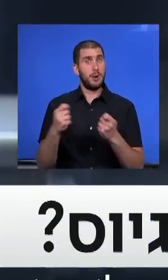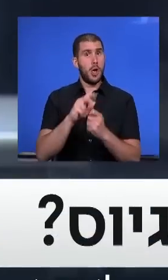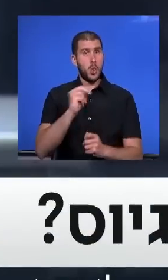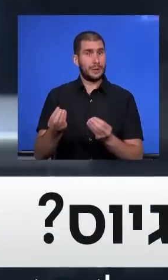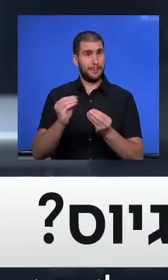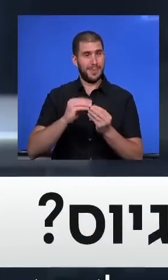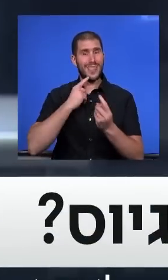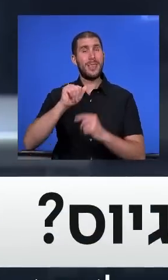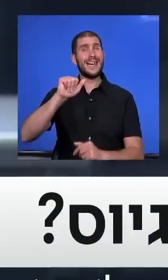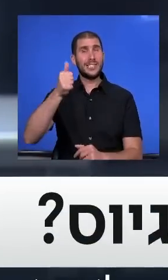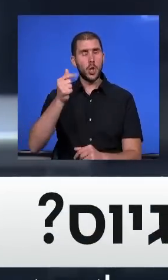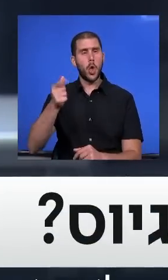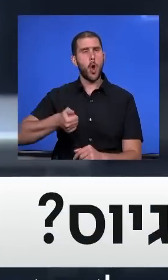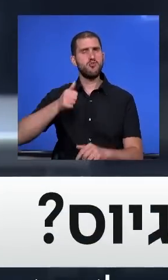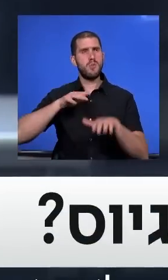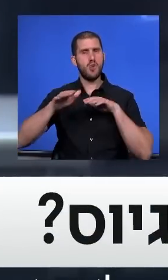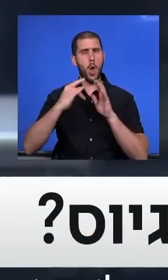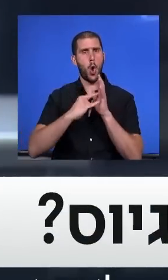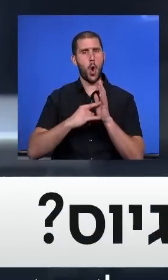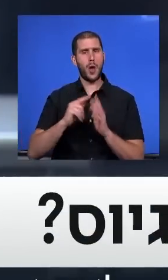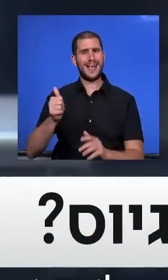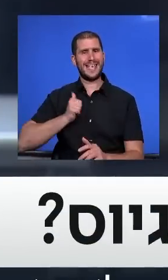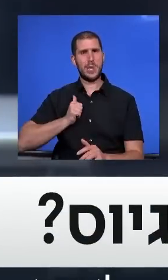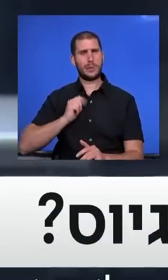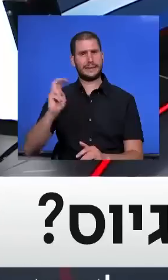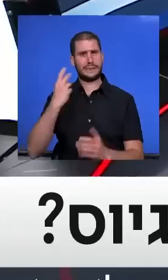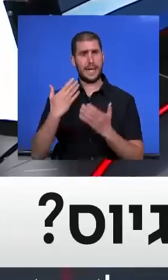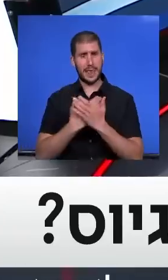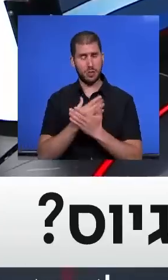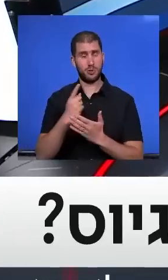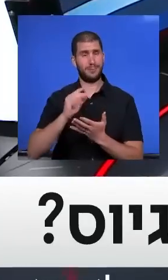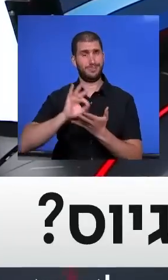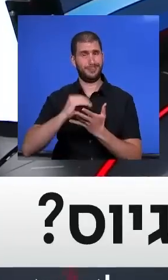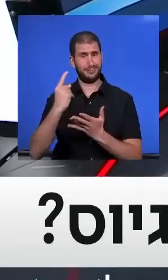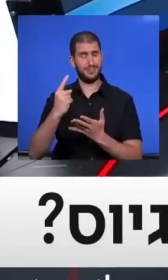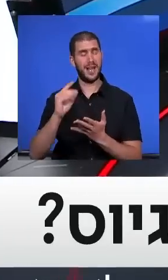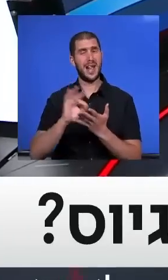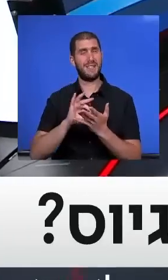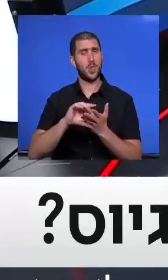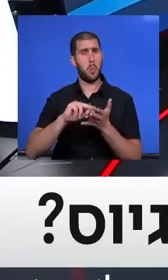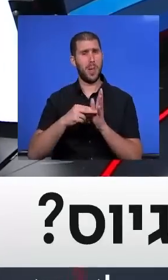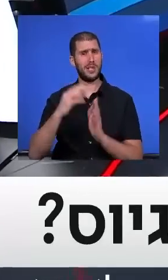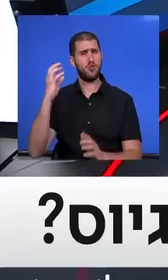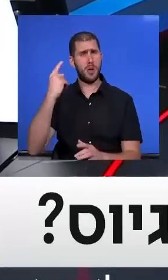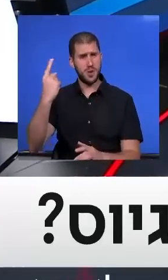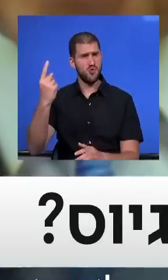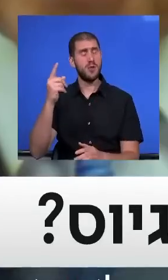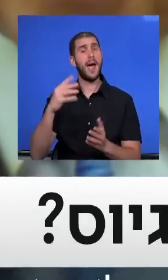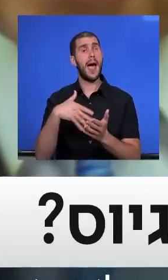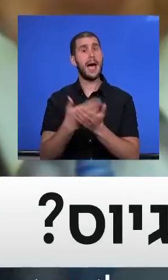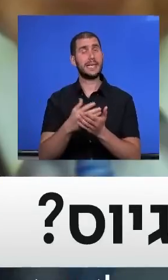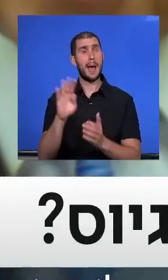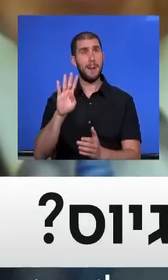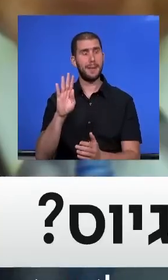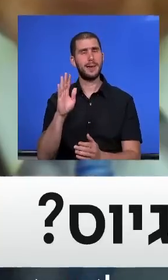דיון ראשון אצל ראש הממשלה על חוק הגיוס החדש. במהלכו, מיכאל שמש כתבנו הפוליטיקה, חתם מפרסם הצעה של נתניהו פסקת